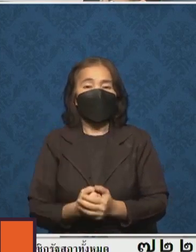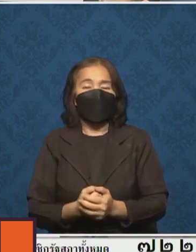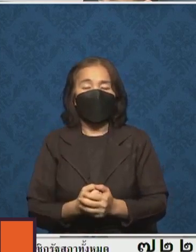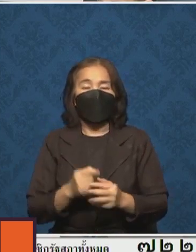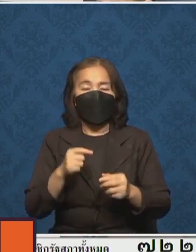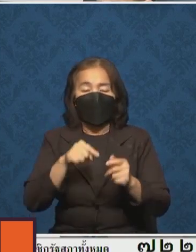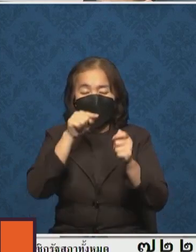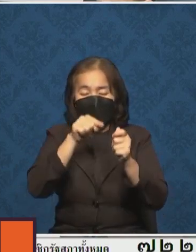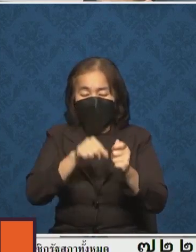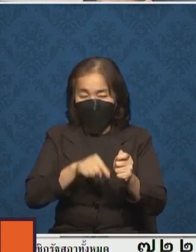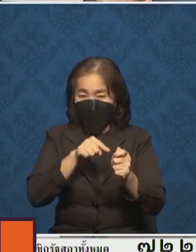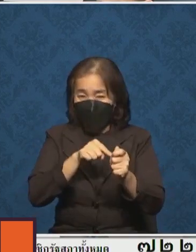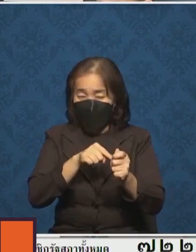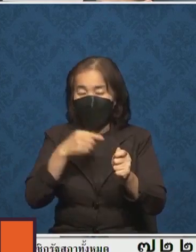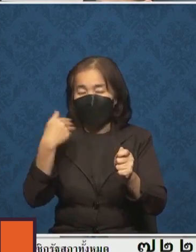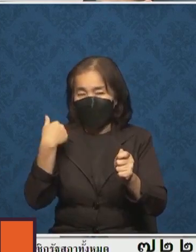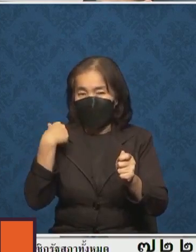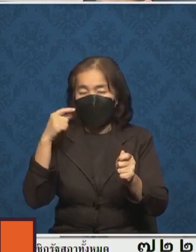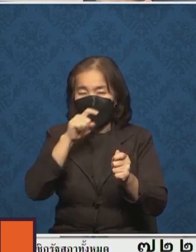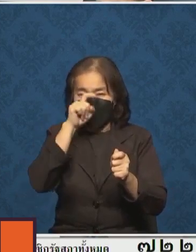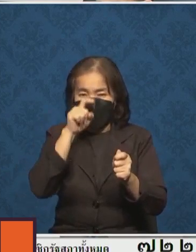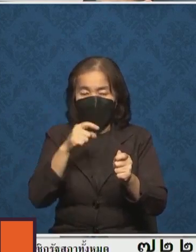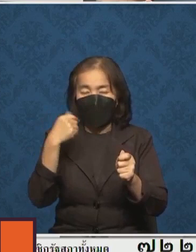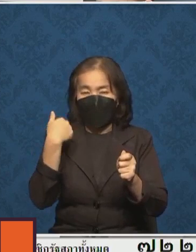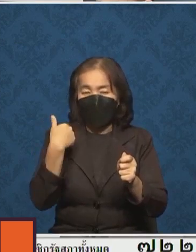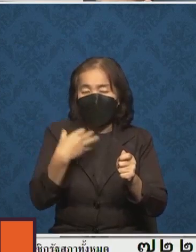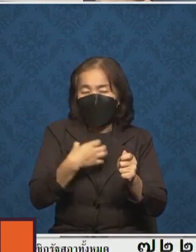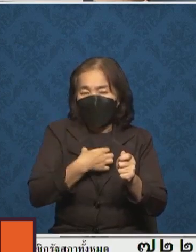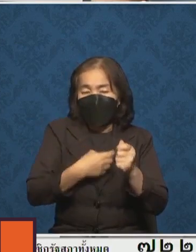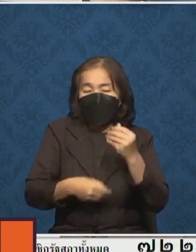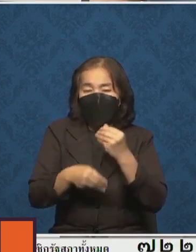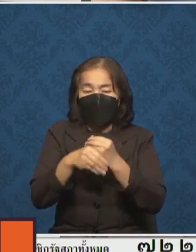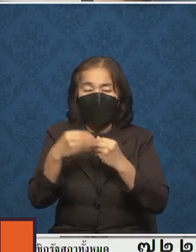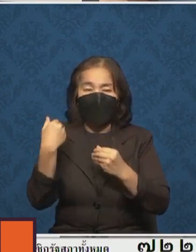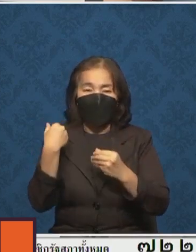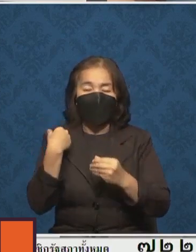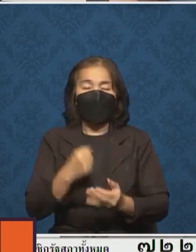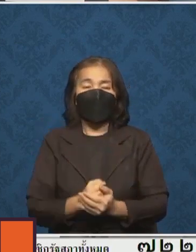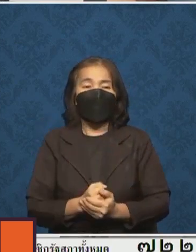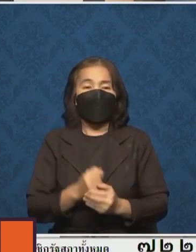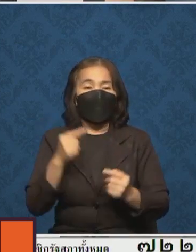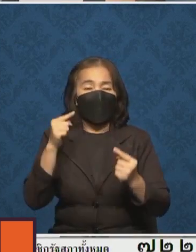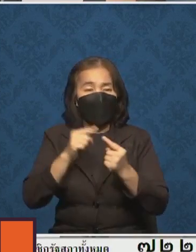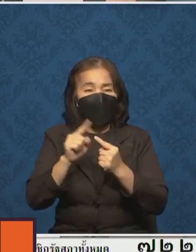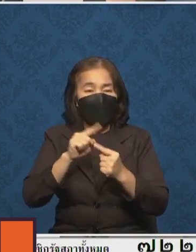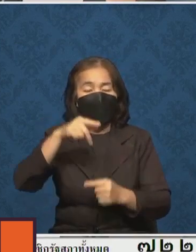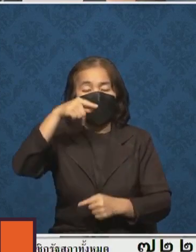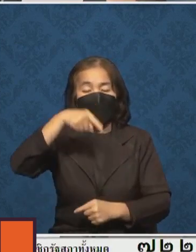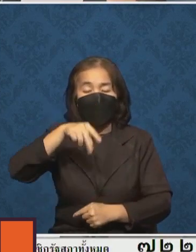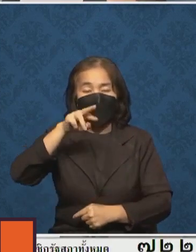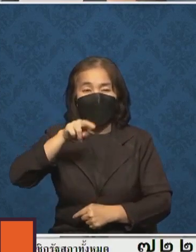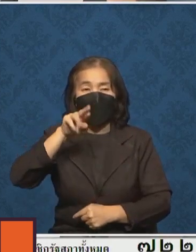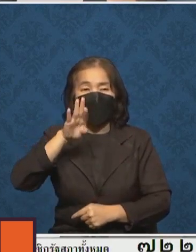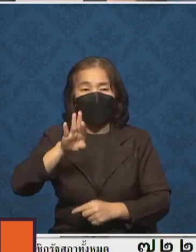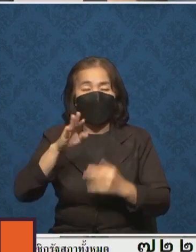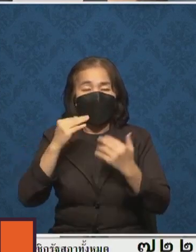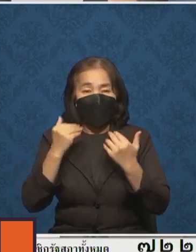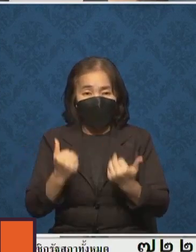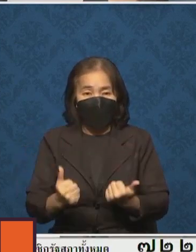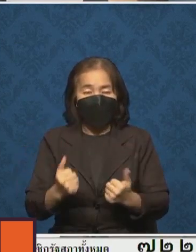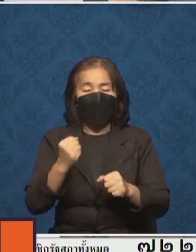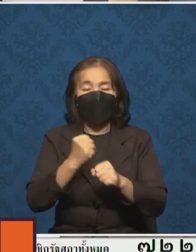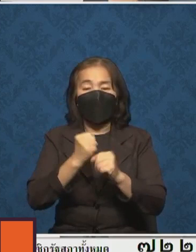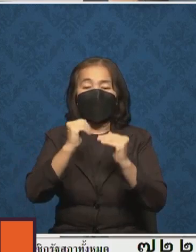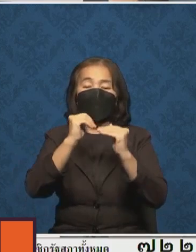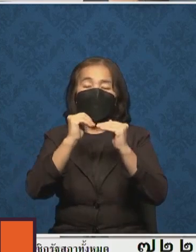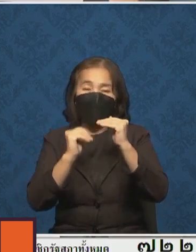ายังมีช่องโหว่บางประการที่อยากเสนอแนะเพิ่มเติมครับนั่นก็คือร่างพระราชบัญญัติฉบับนี้อาจทำให้เกิดความเหลื่อมล้ำ